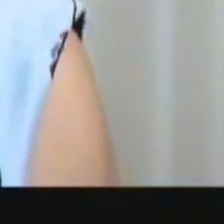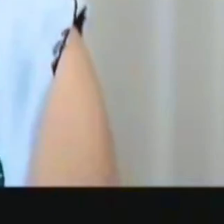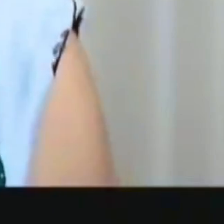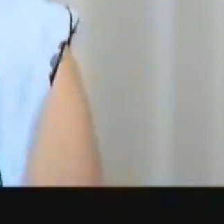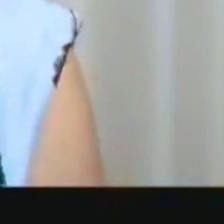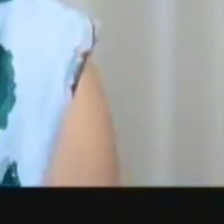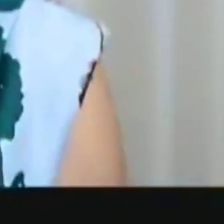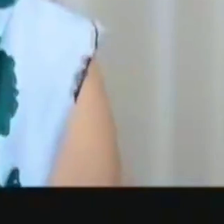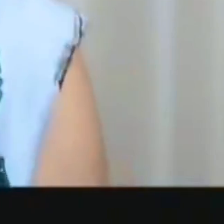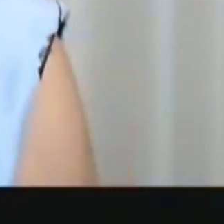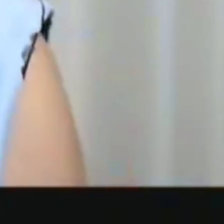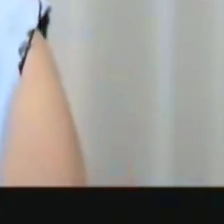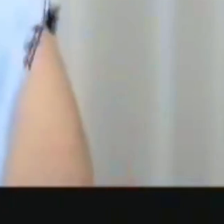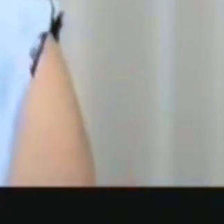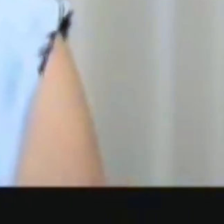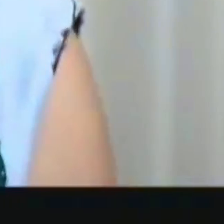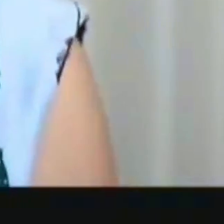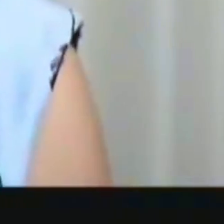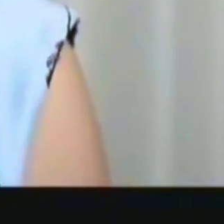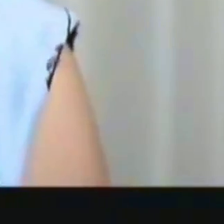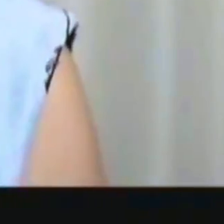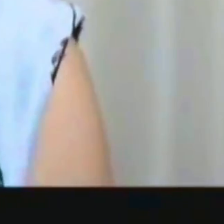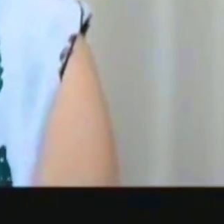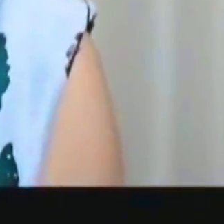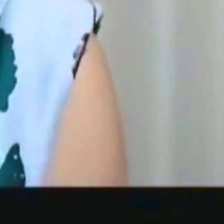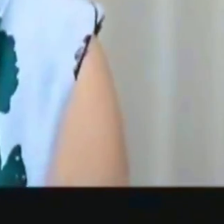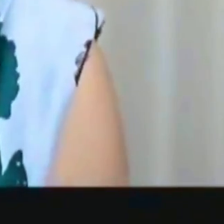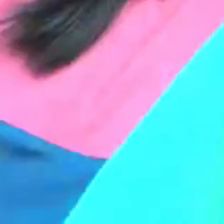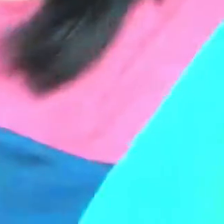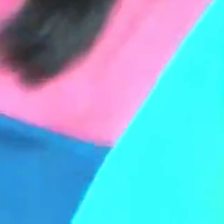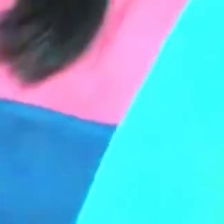harus mastiin